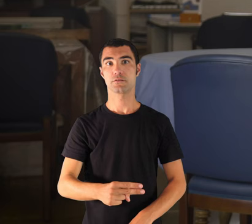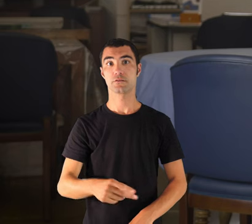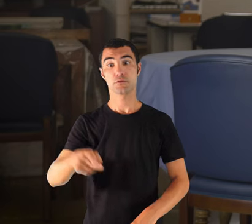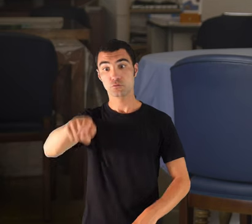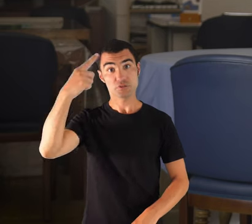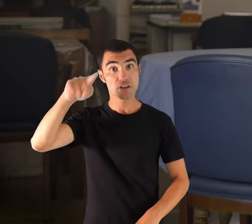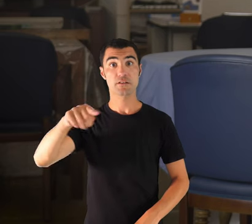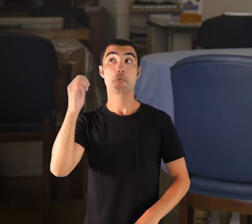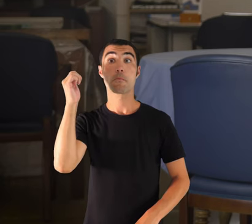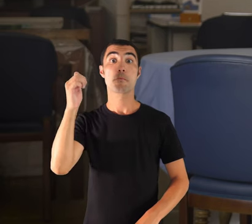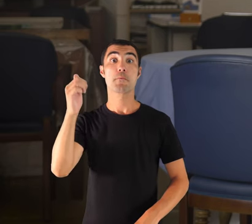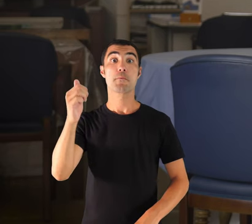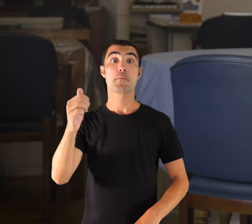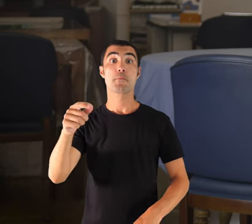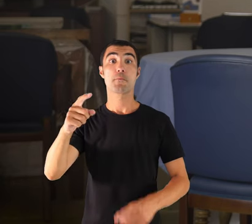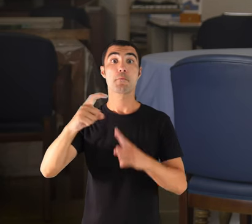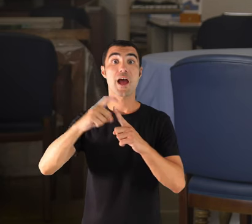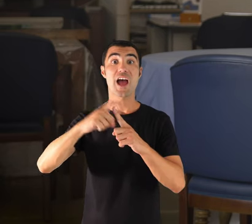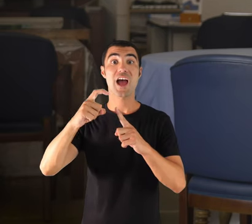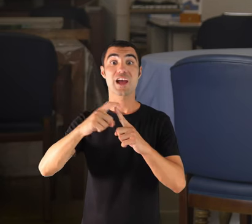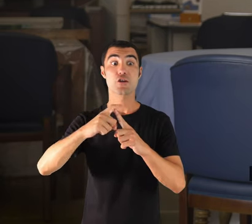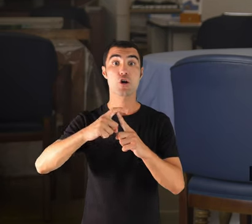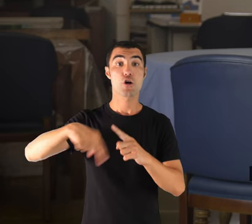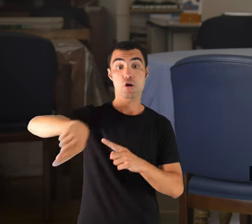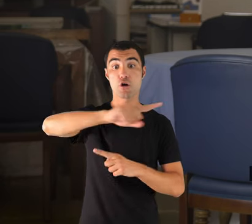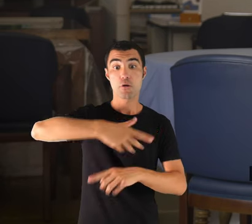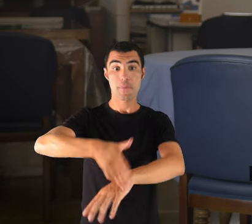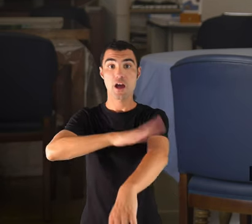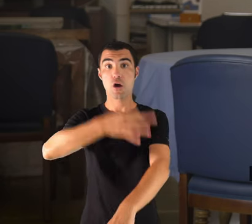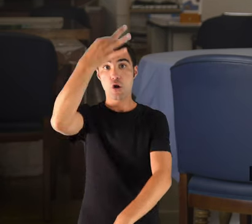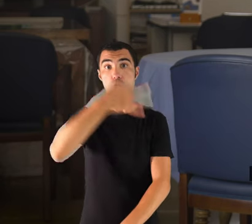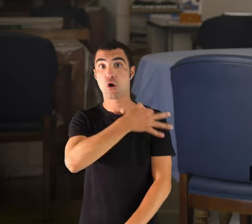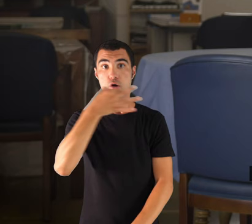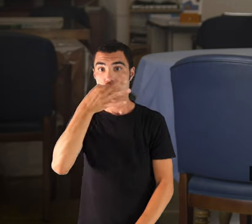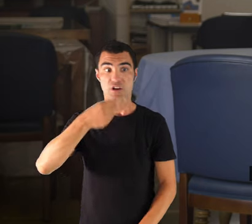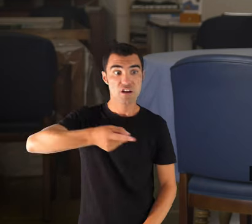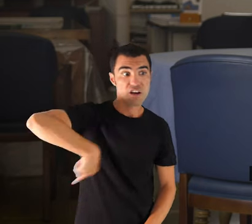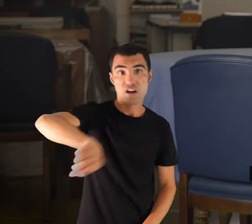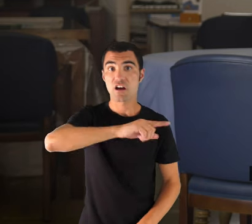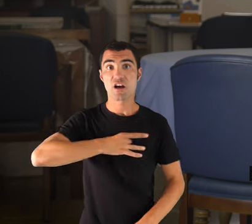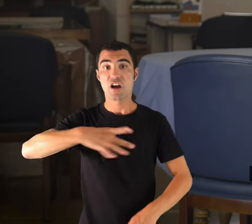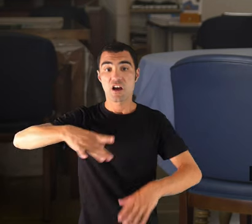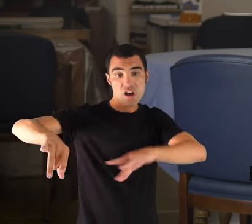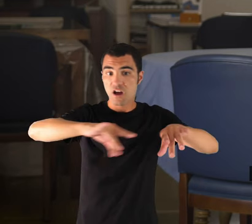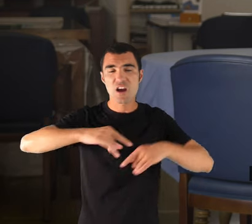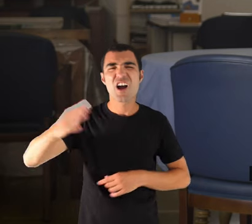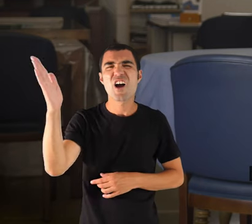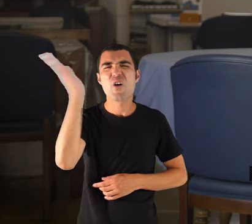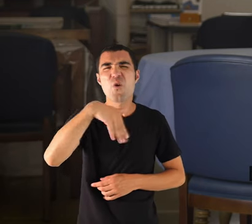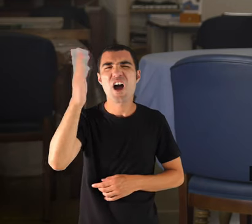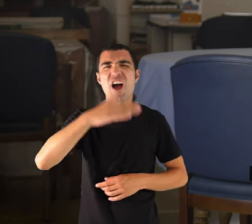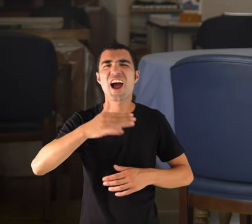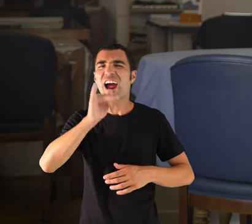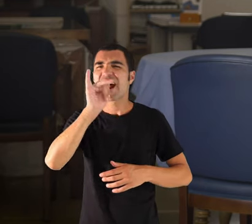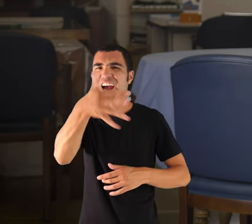quan fan compreguen els al·lots a Mallorca. No hi ha un quilo de farina en tot Solla. Tu saps el que val